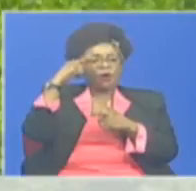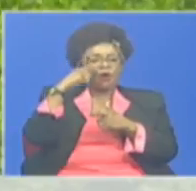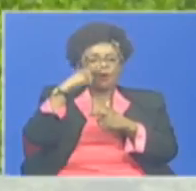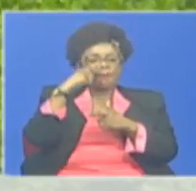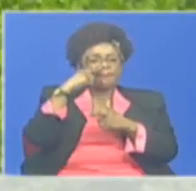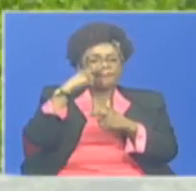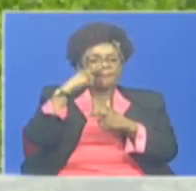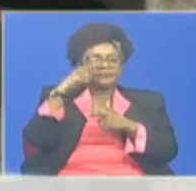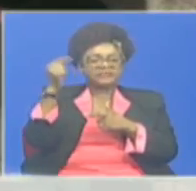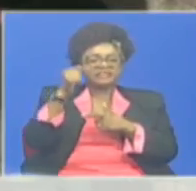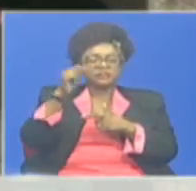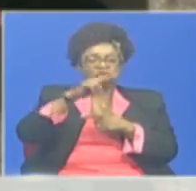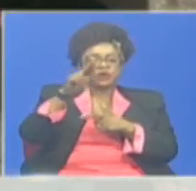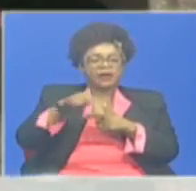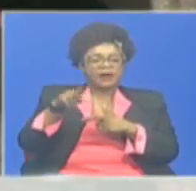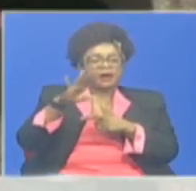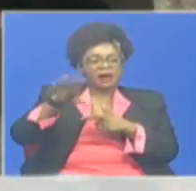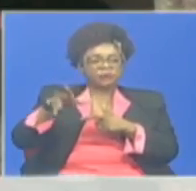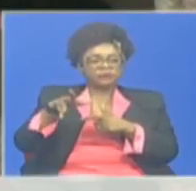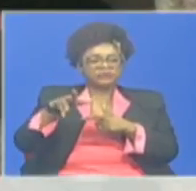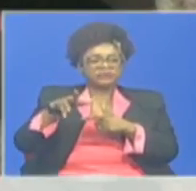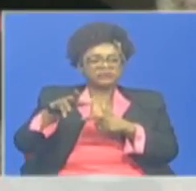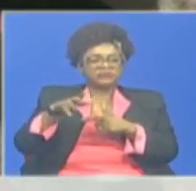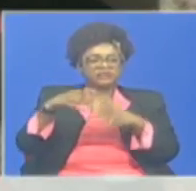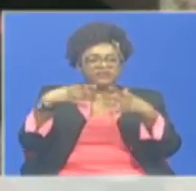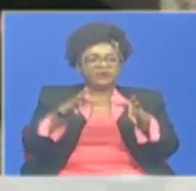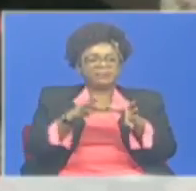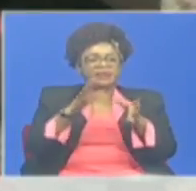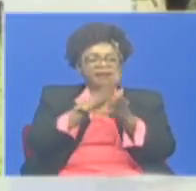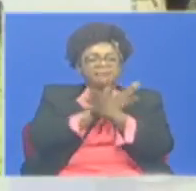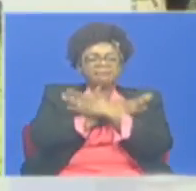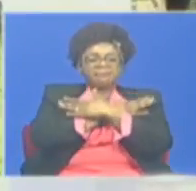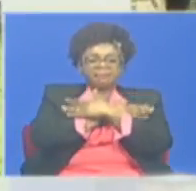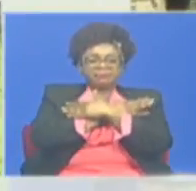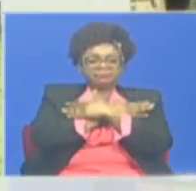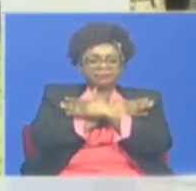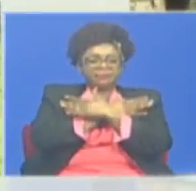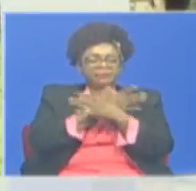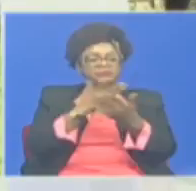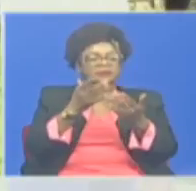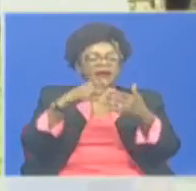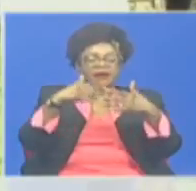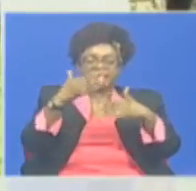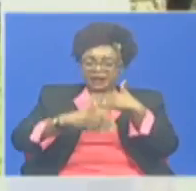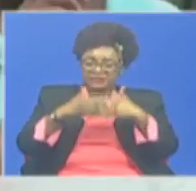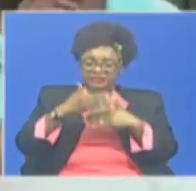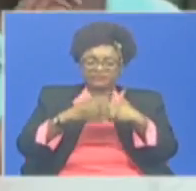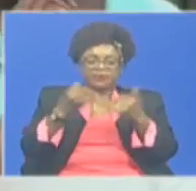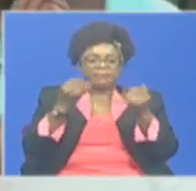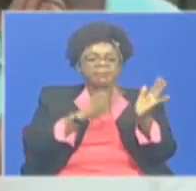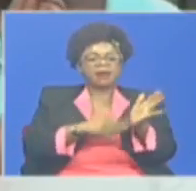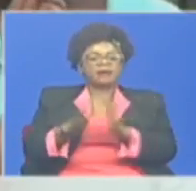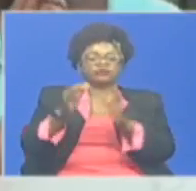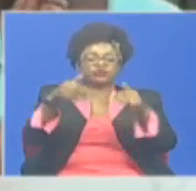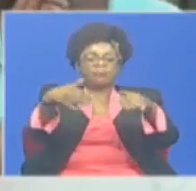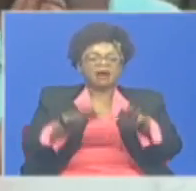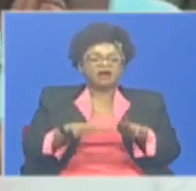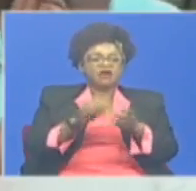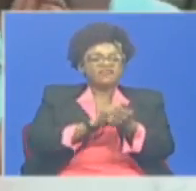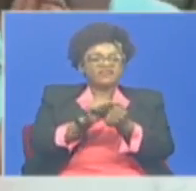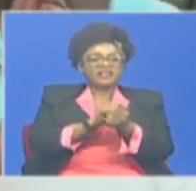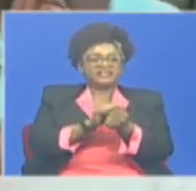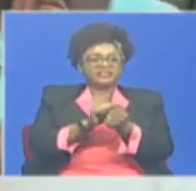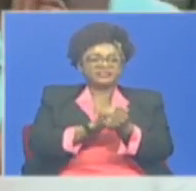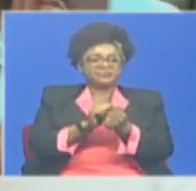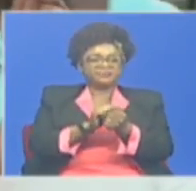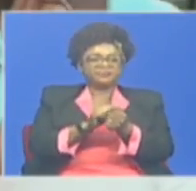Trans Nzoia County, his kinsmen eulogized him as a dependable son as they plan to bury him this Friday. Nikihitaji chochote amekuwa